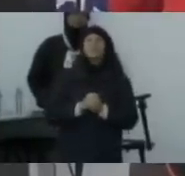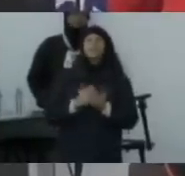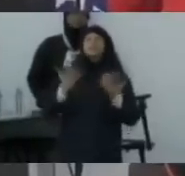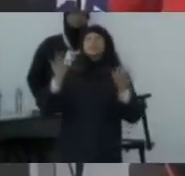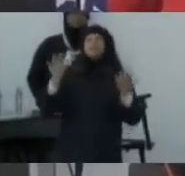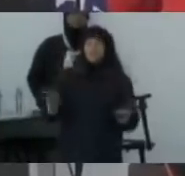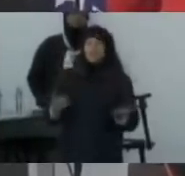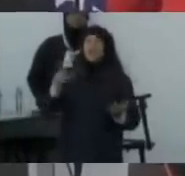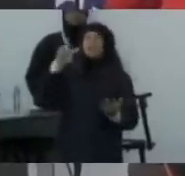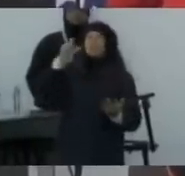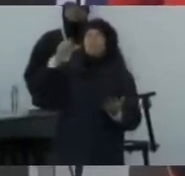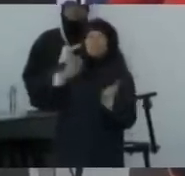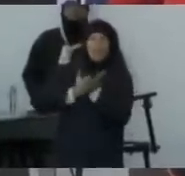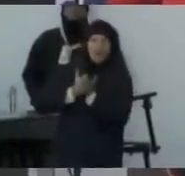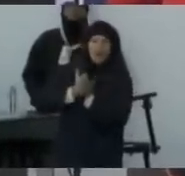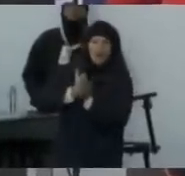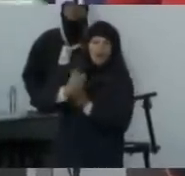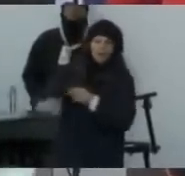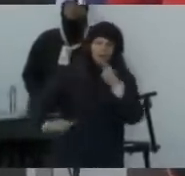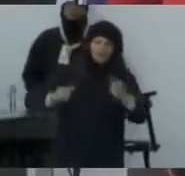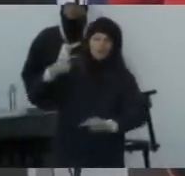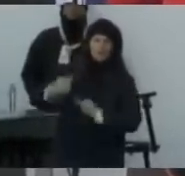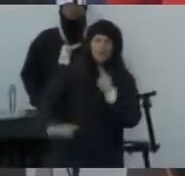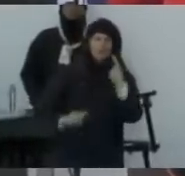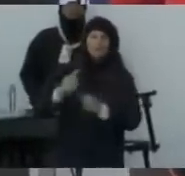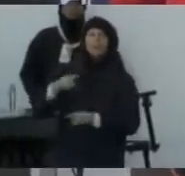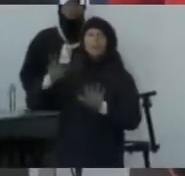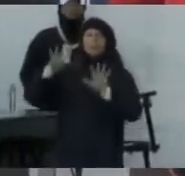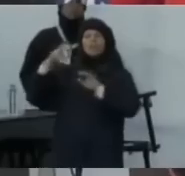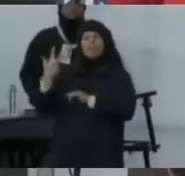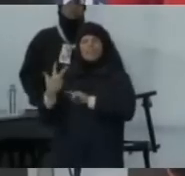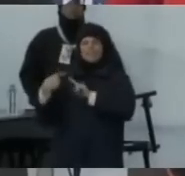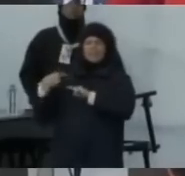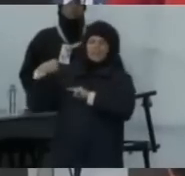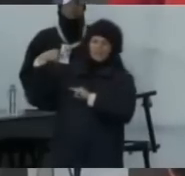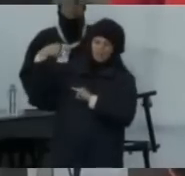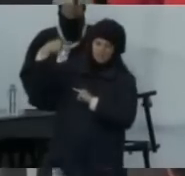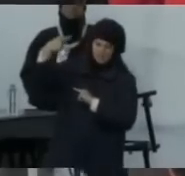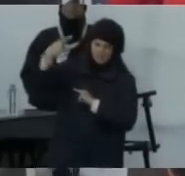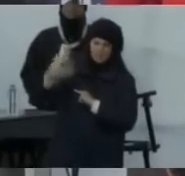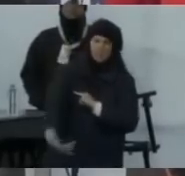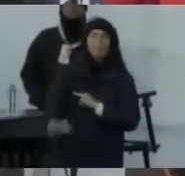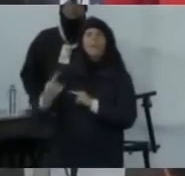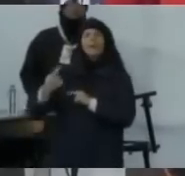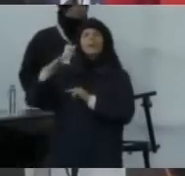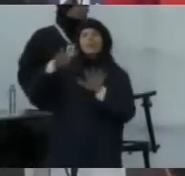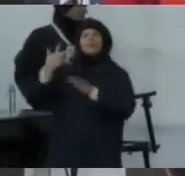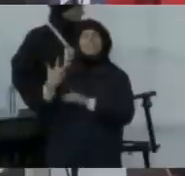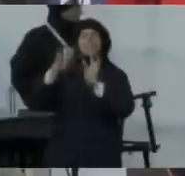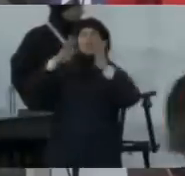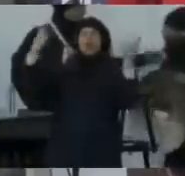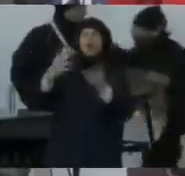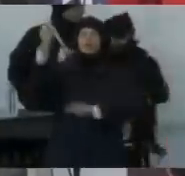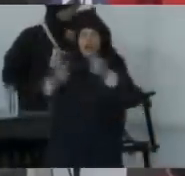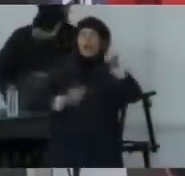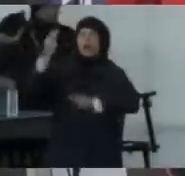ci ha messo, 20 anni, 20 anni dal 93 la Corte dei Conti a dire che i